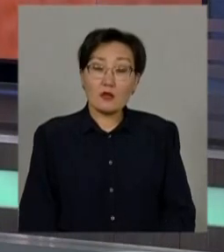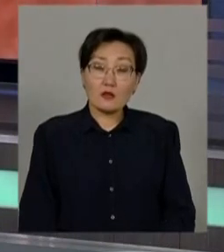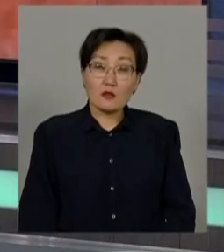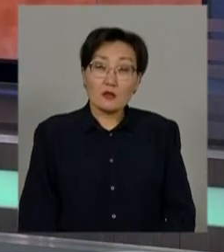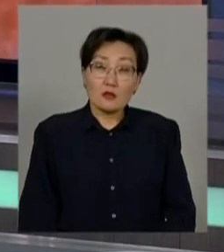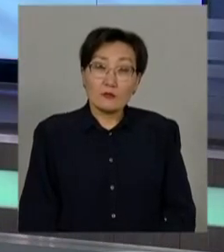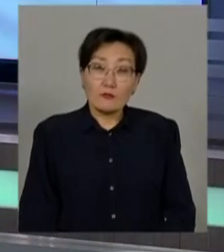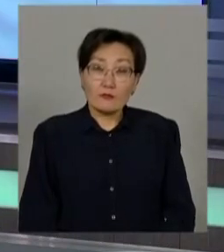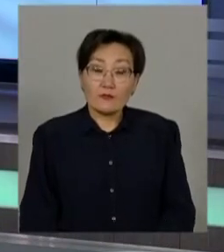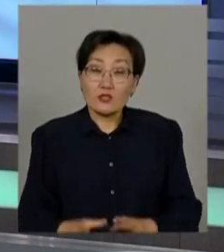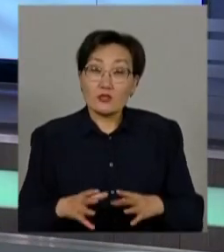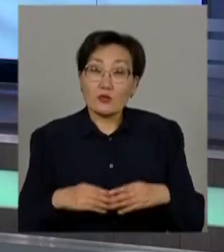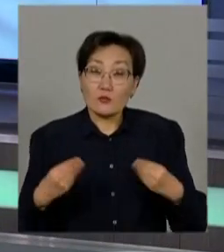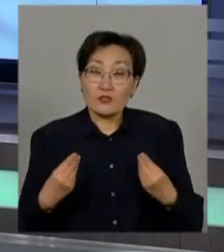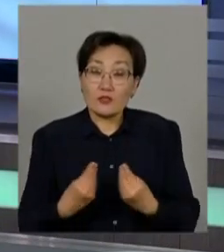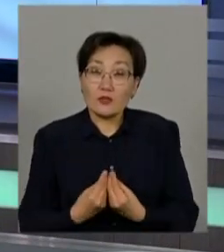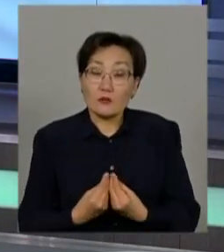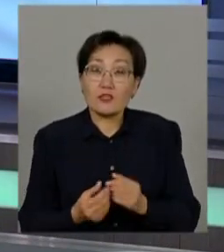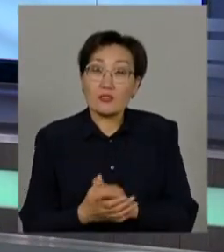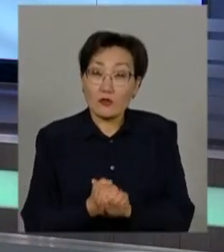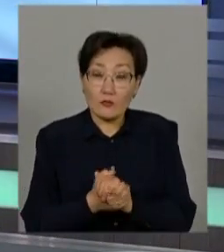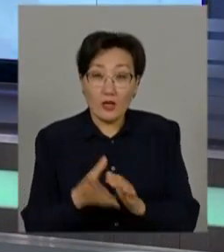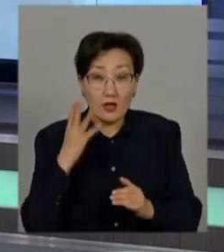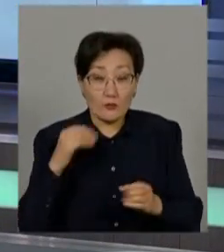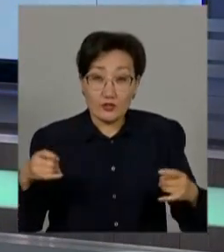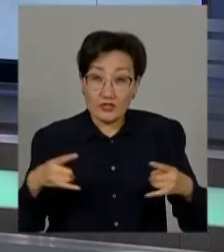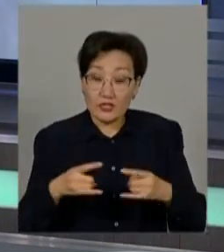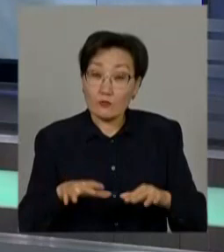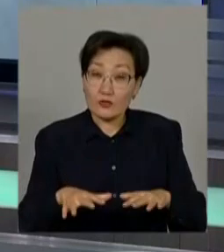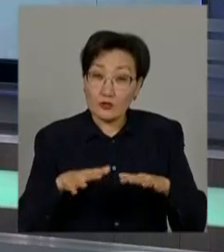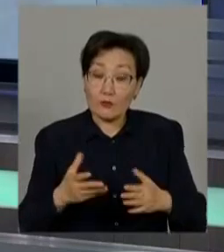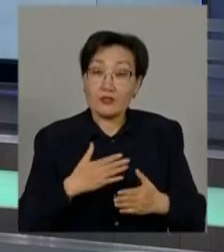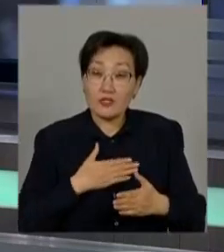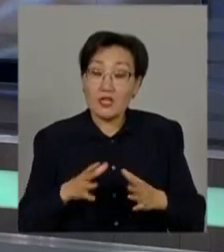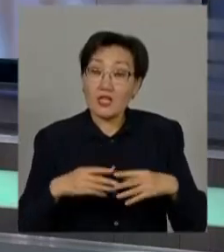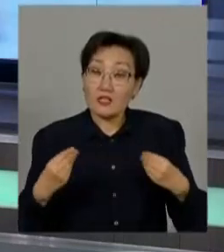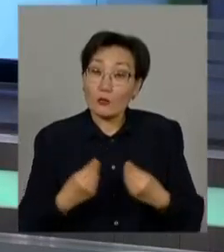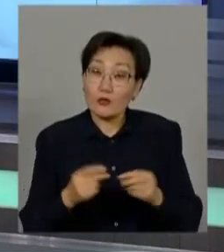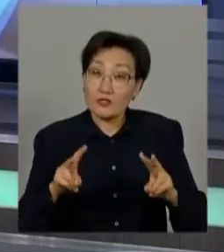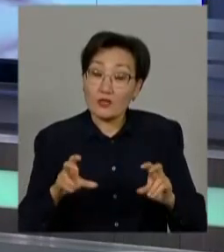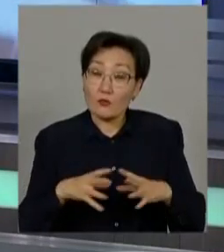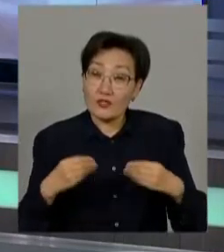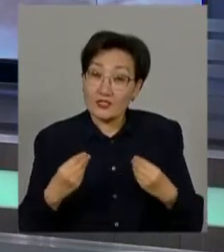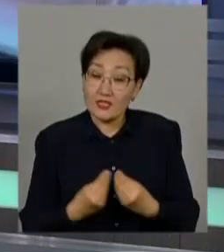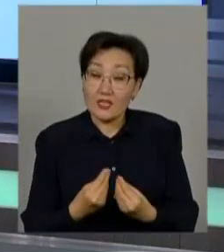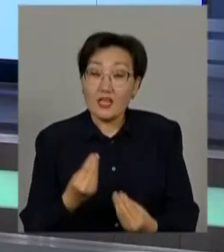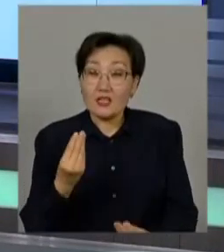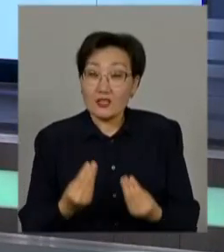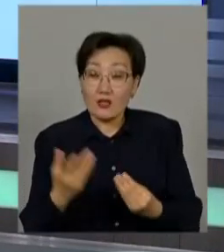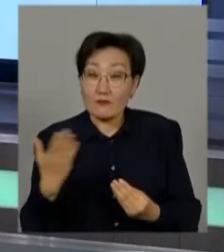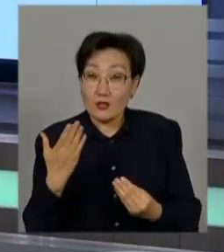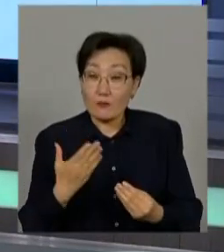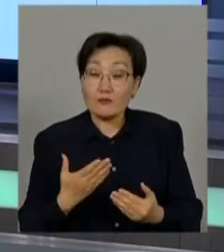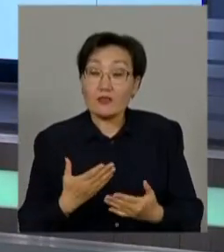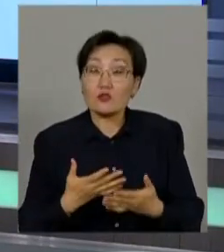Жалғастырамыз. Жанұядағы береке мен бірлік. Алматы телеарнасы көрерменге біздің әулет деп аталатын отбасылық комедия ұсынады. Қаланың